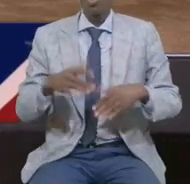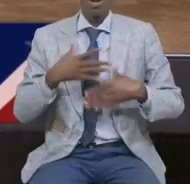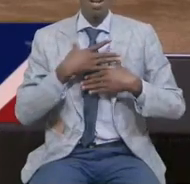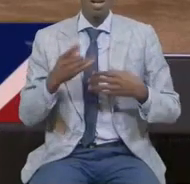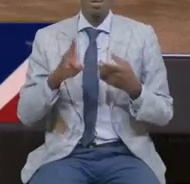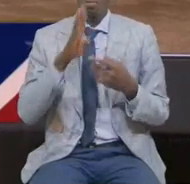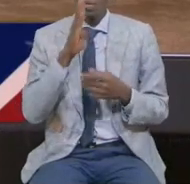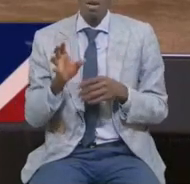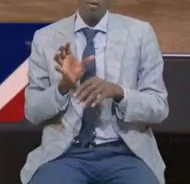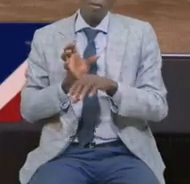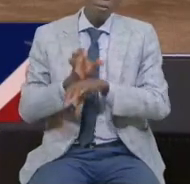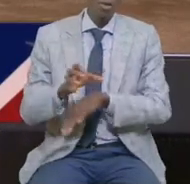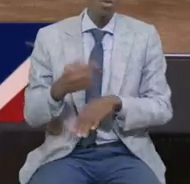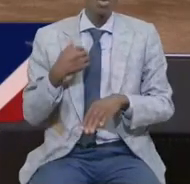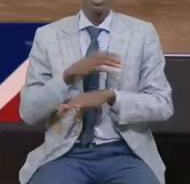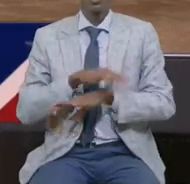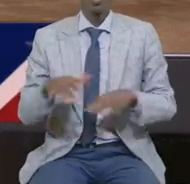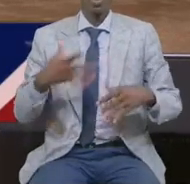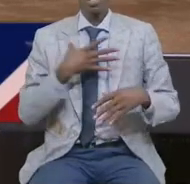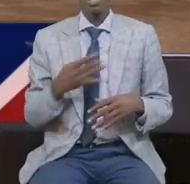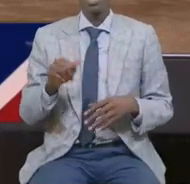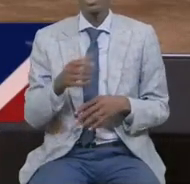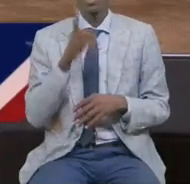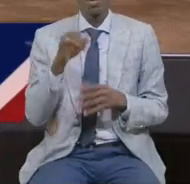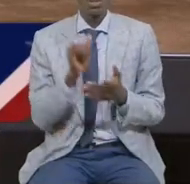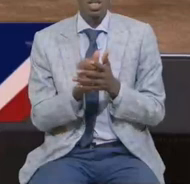coercion, on n'aime pas la force, on n'aime pas